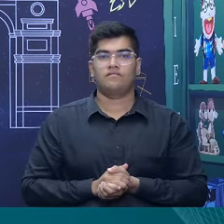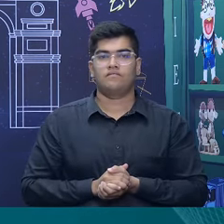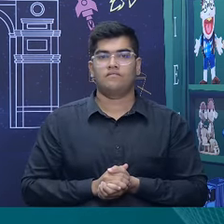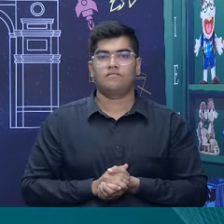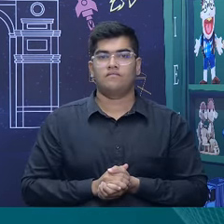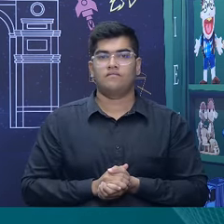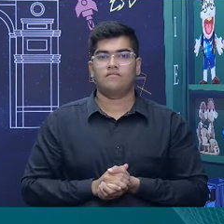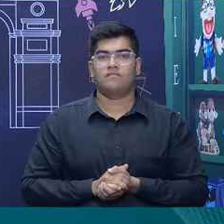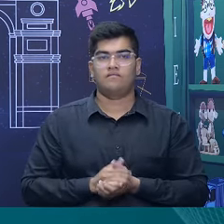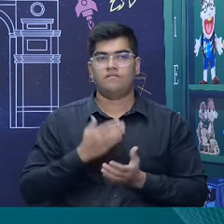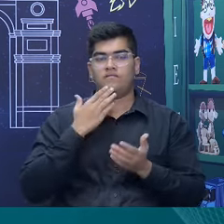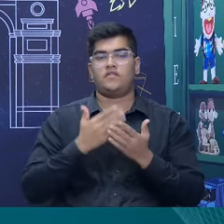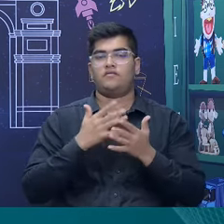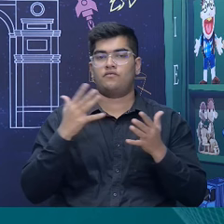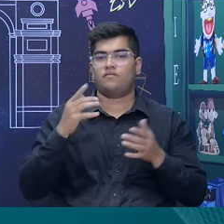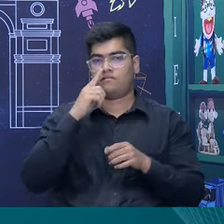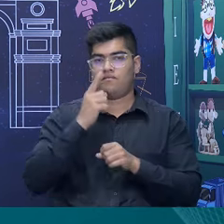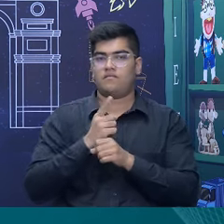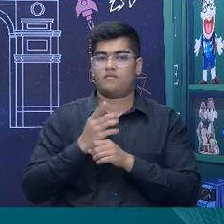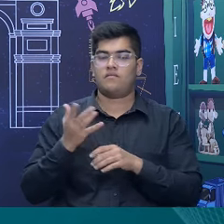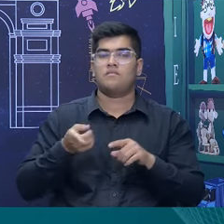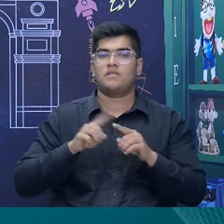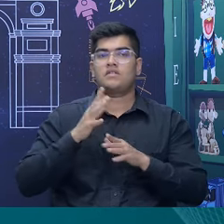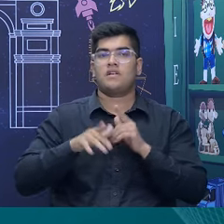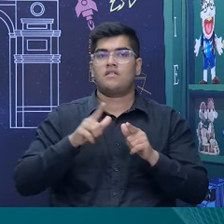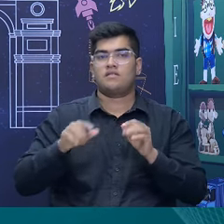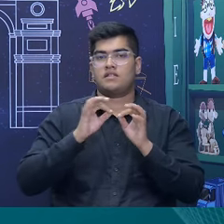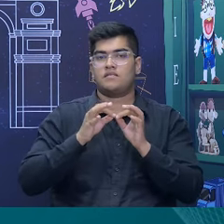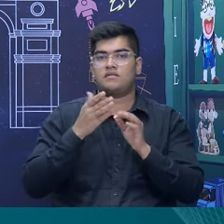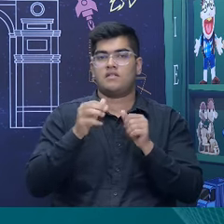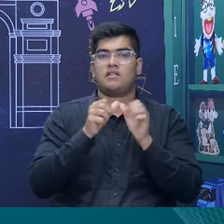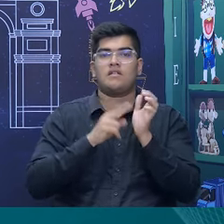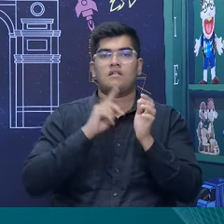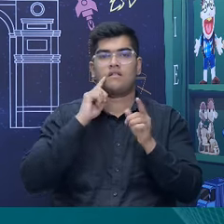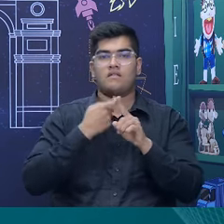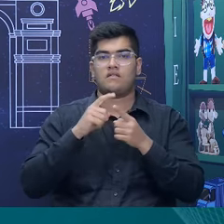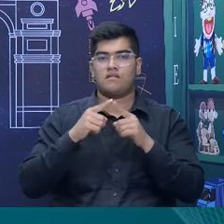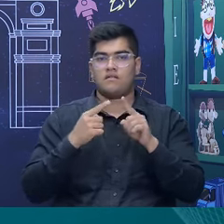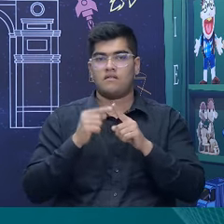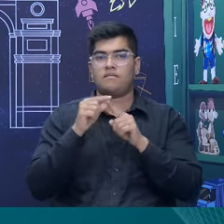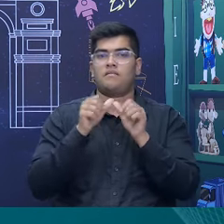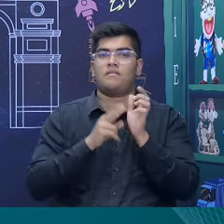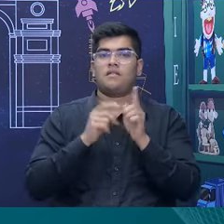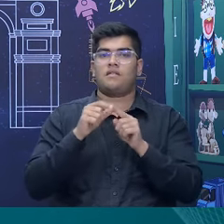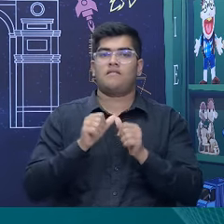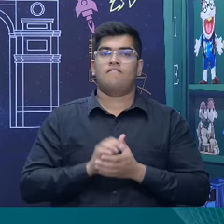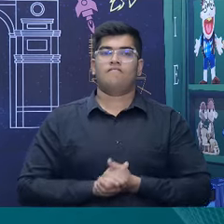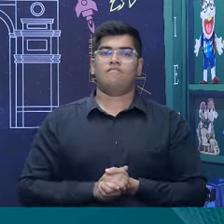धन्यवाद थैंक यू सो मच मैम हमारे साथ साइन लैंग्वेज इंटरप्रेटर हैं अनिकेत पांडा आपका भी स्वागत